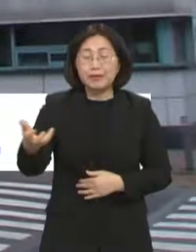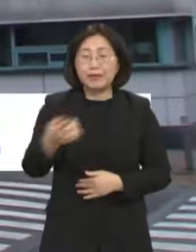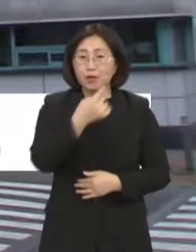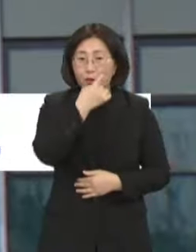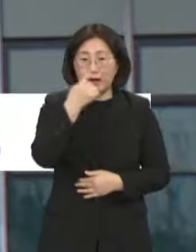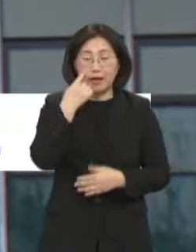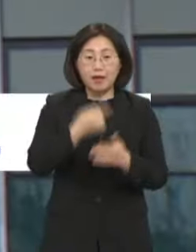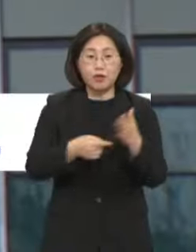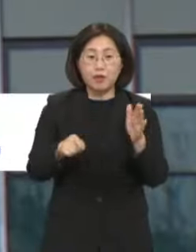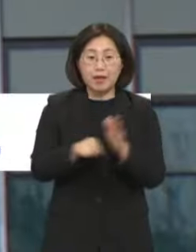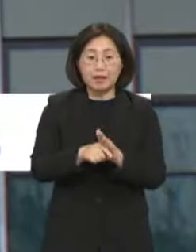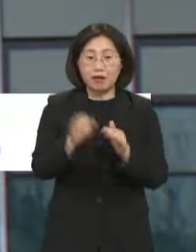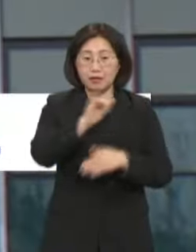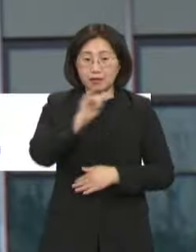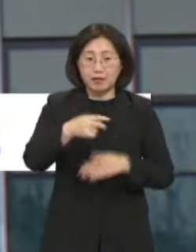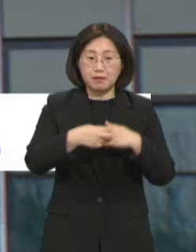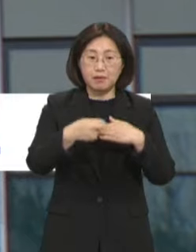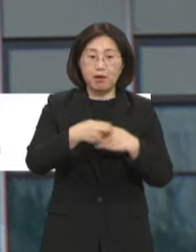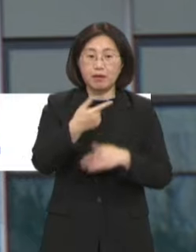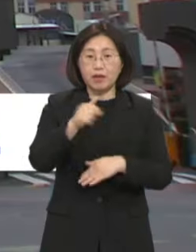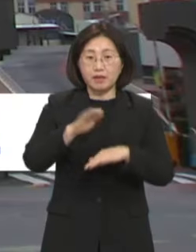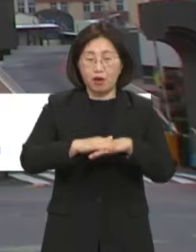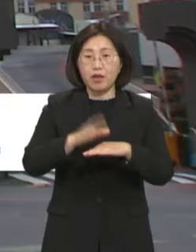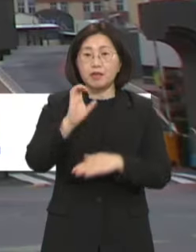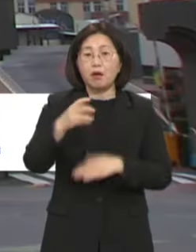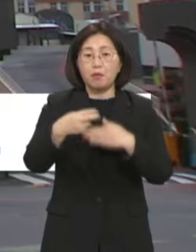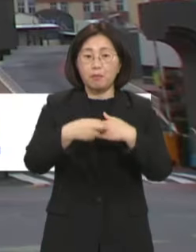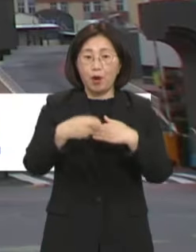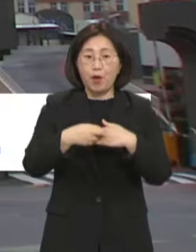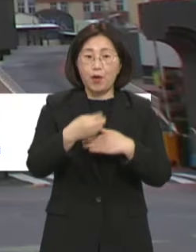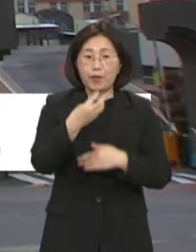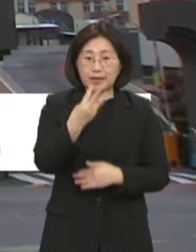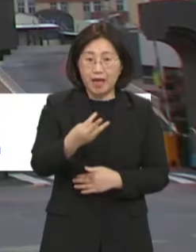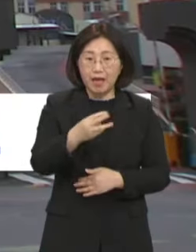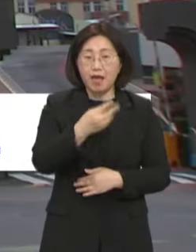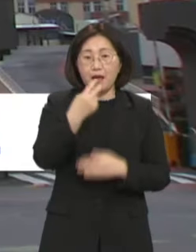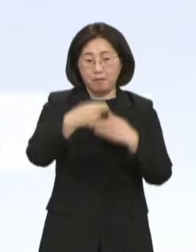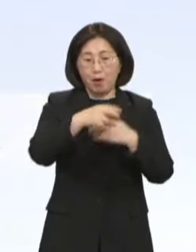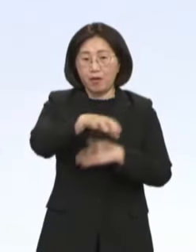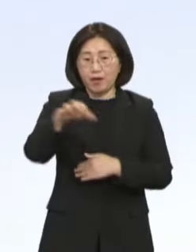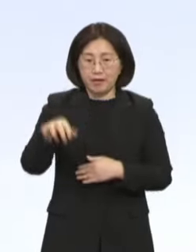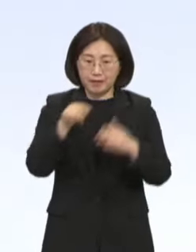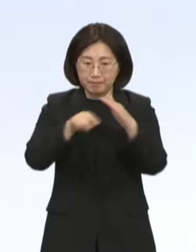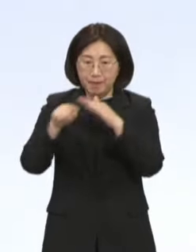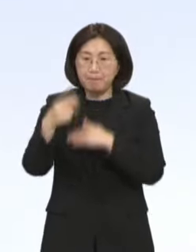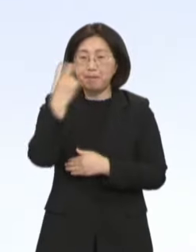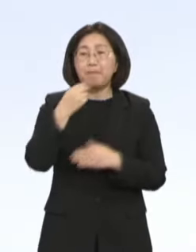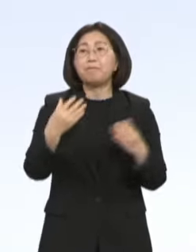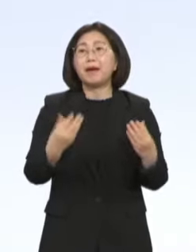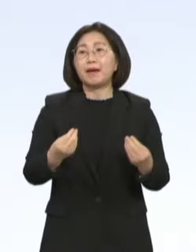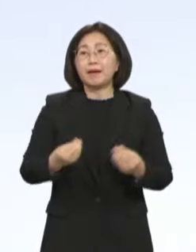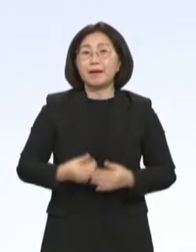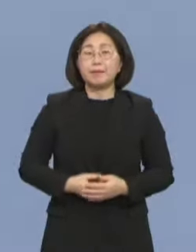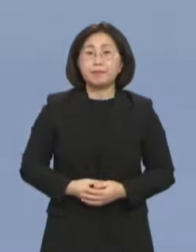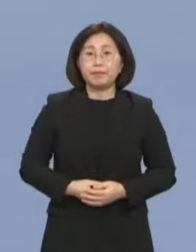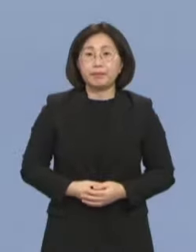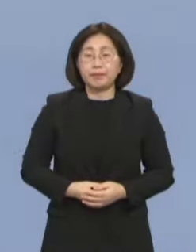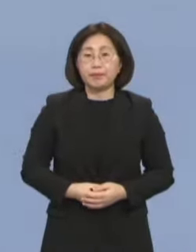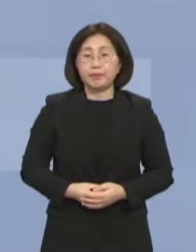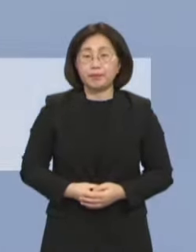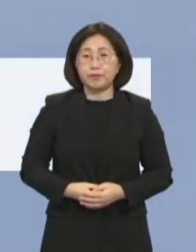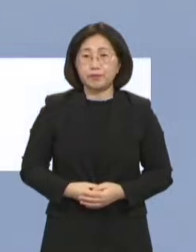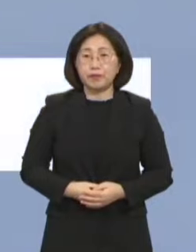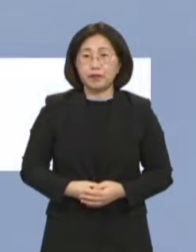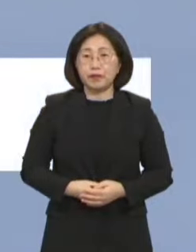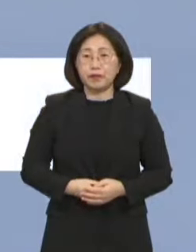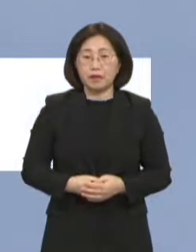위해 을지대병원과 대전 성모병원 등 세계 수련 병원에 대한 현장 점검을 맞쳤습니다 세 군데를